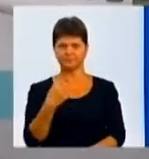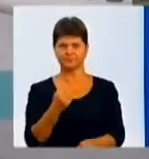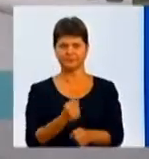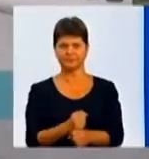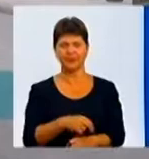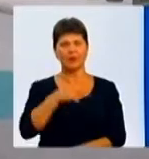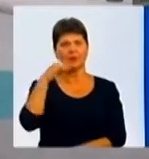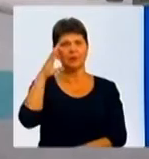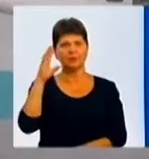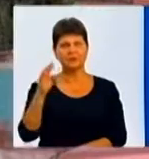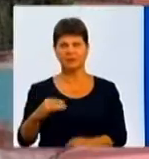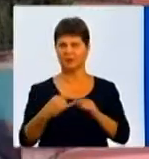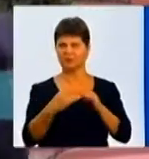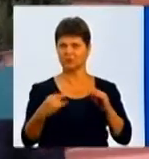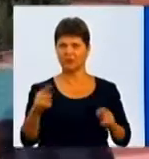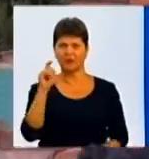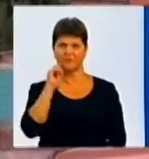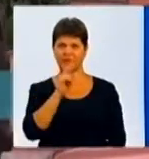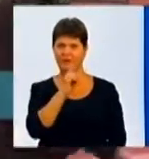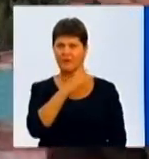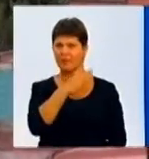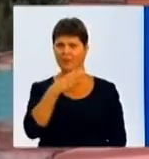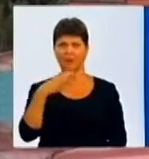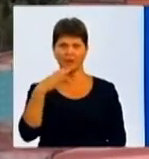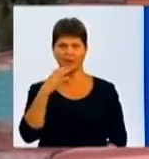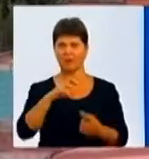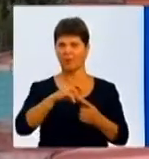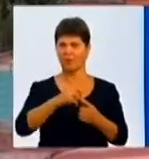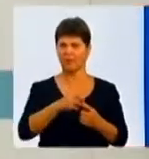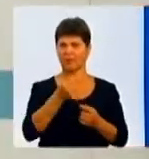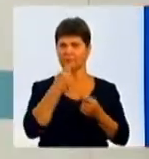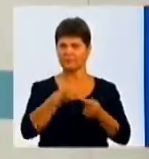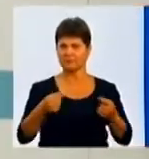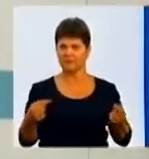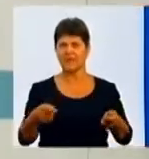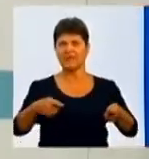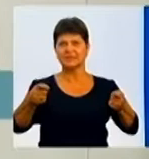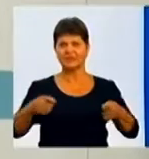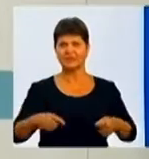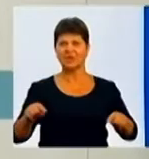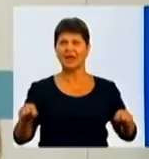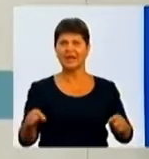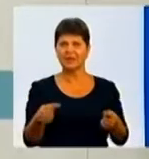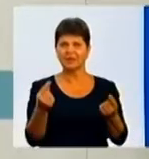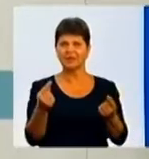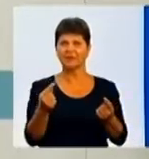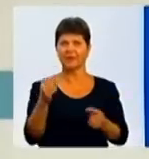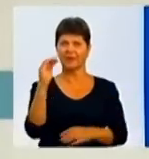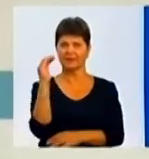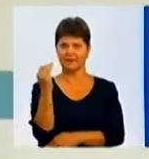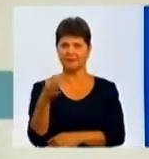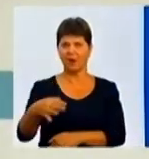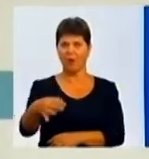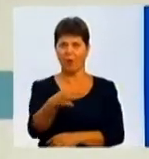те, що зараз на столах вінничан багато грибних страв, за словами завідувача реанімаційного відділення дитячої обласної лікарні Анатолія